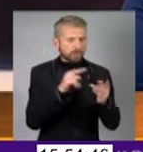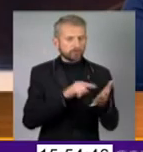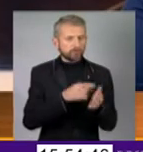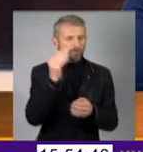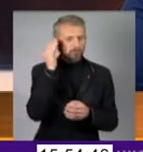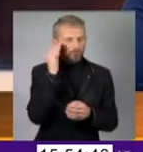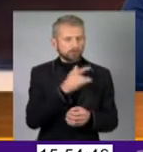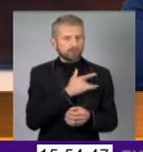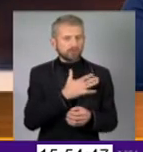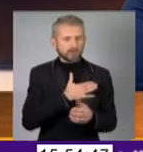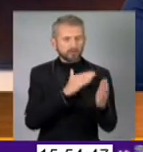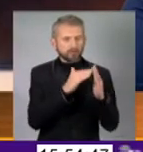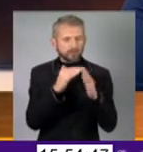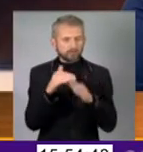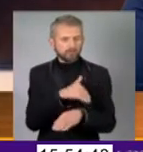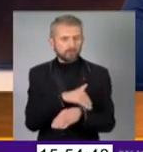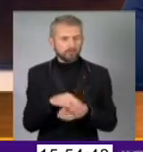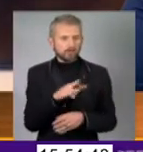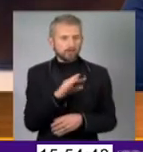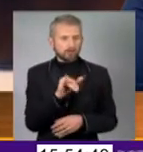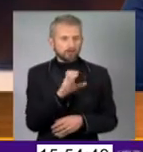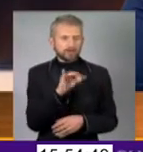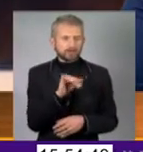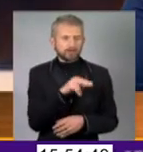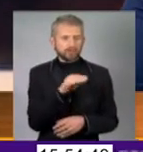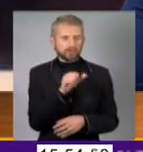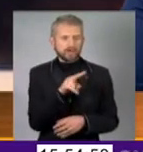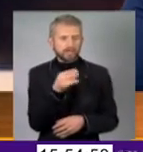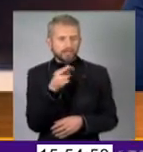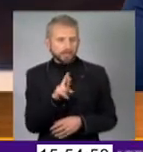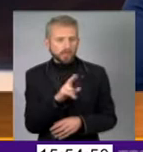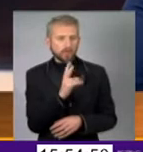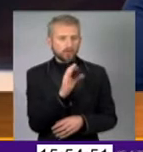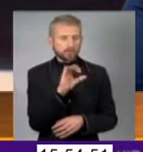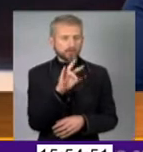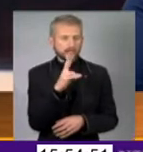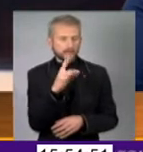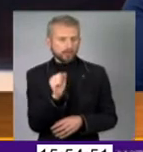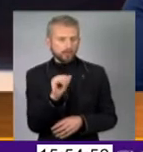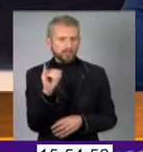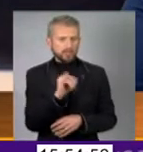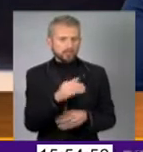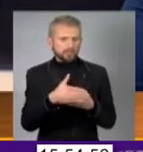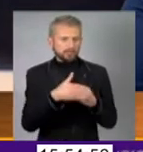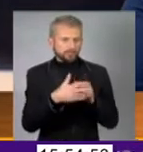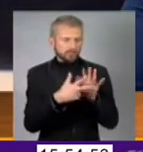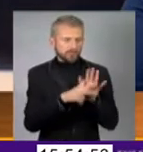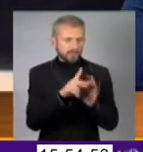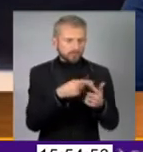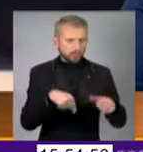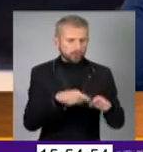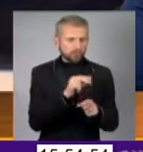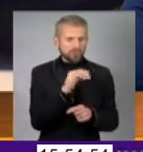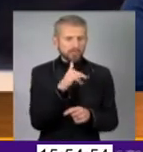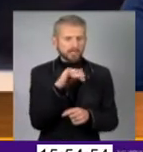зору приватного сектора, це вулиці Мусиджаліля, Косенка і, скажімо, з заходом на 83-й округ